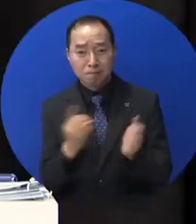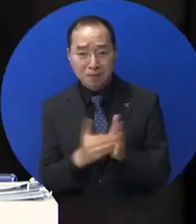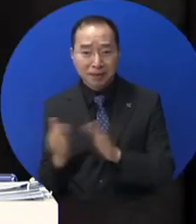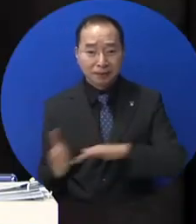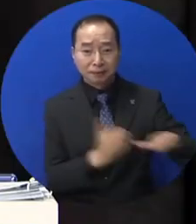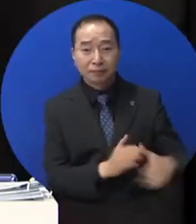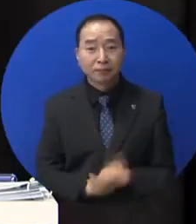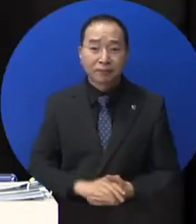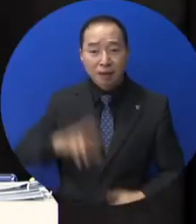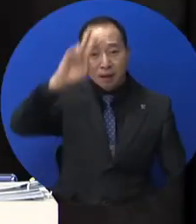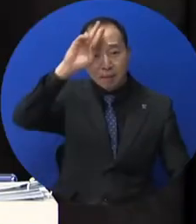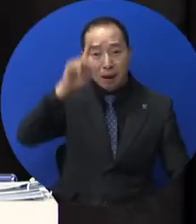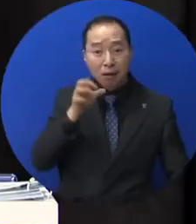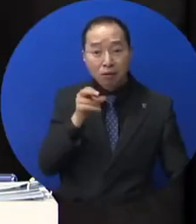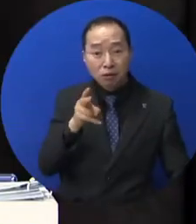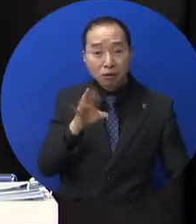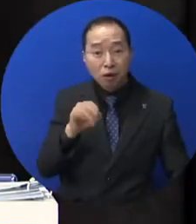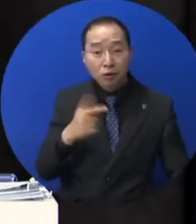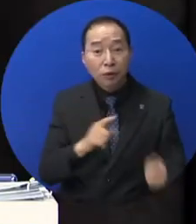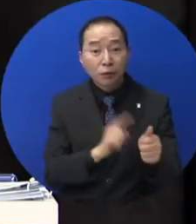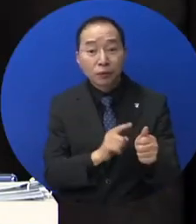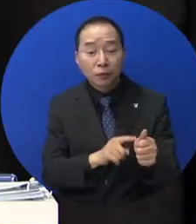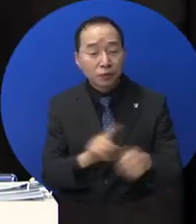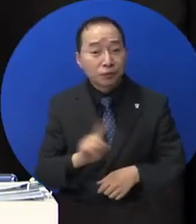자, 박영선 후보는 어떤,